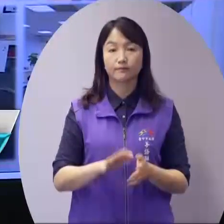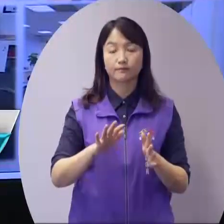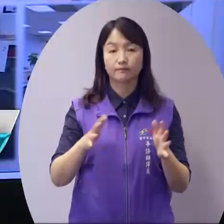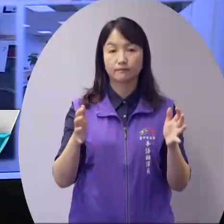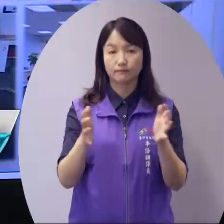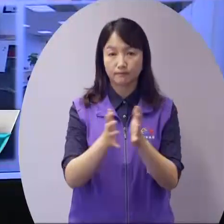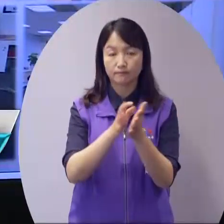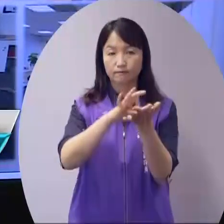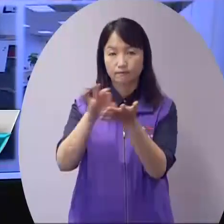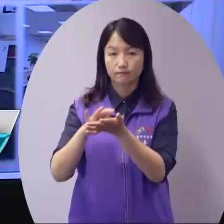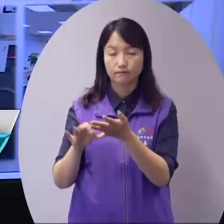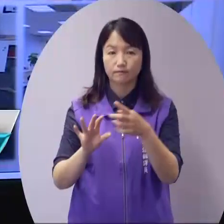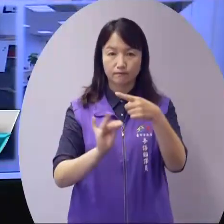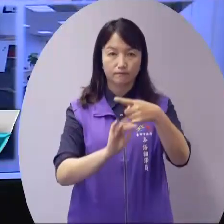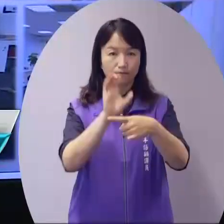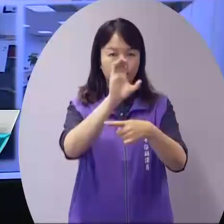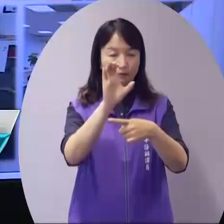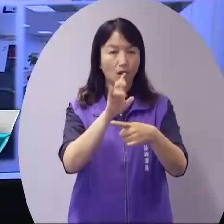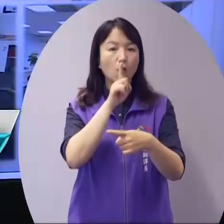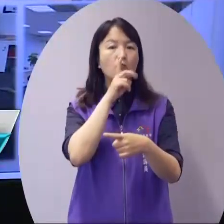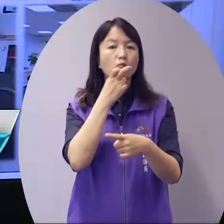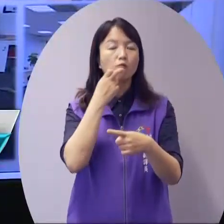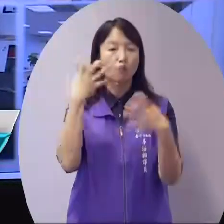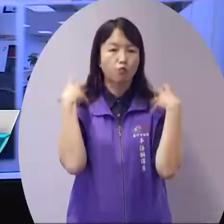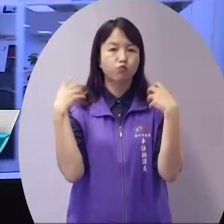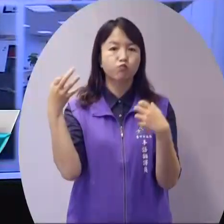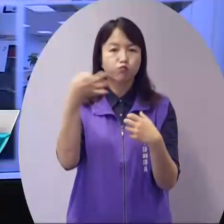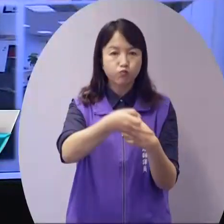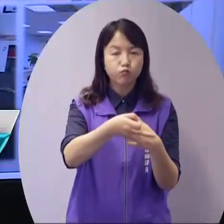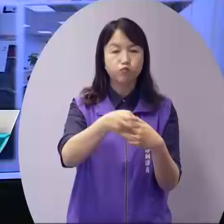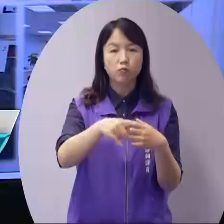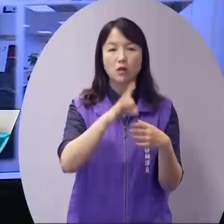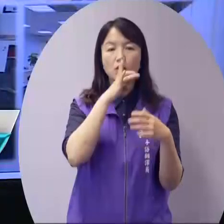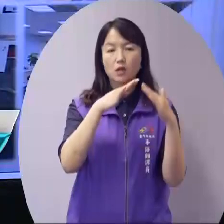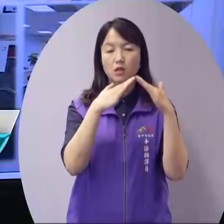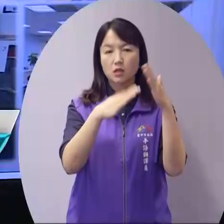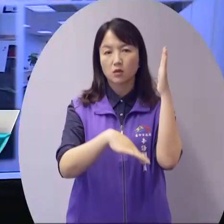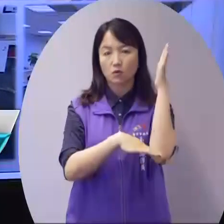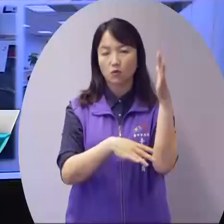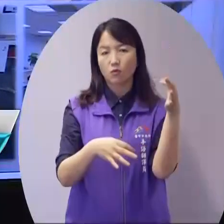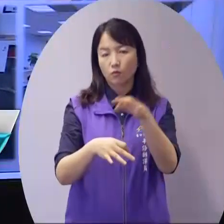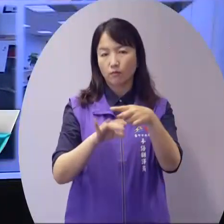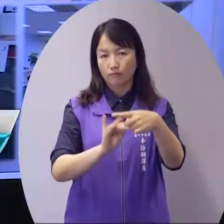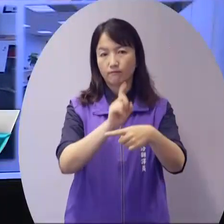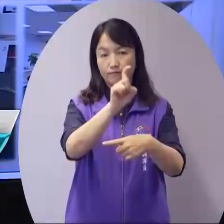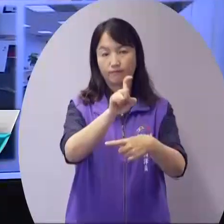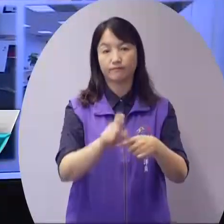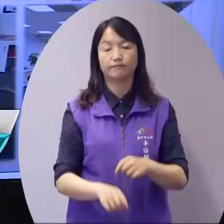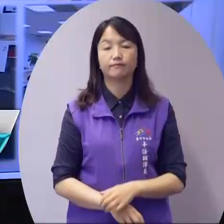这部分的经费90%是中央来负担，那台中市政府负担10%。